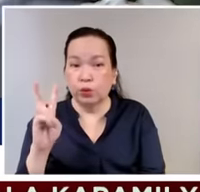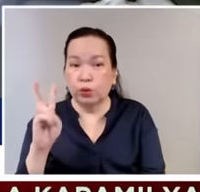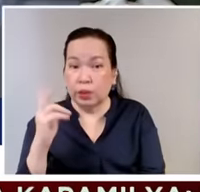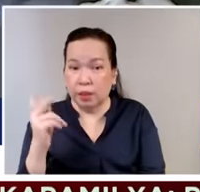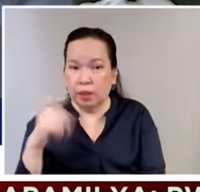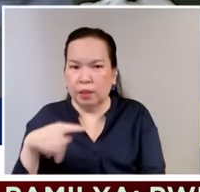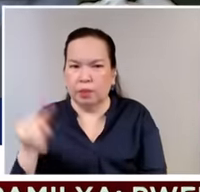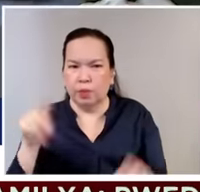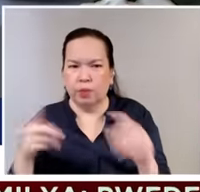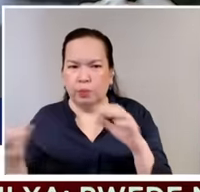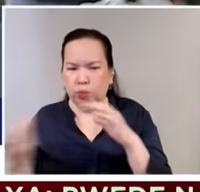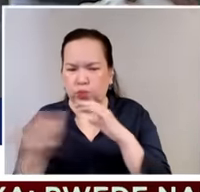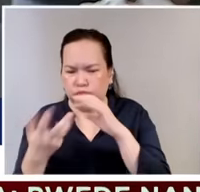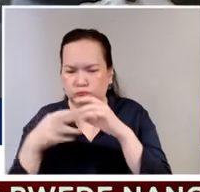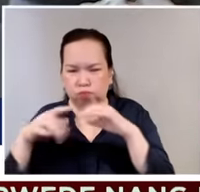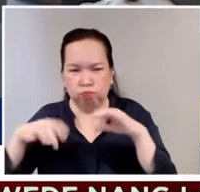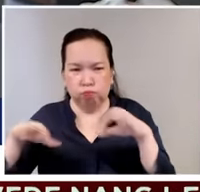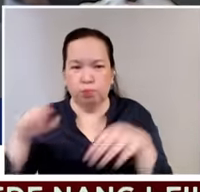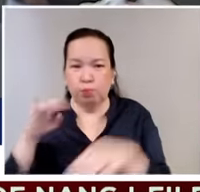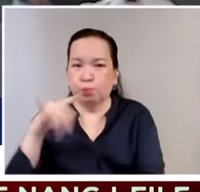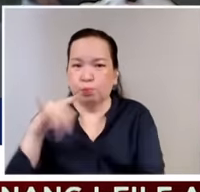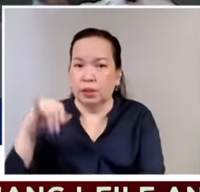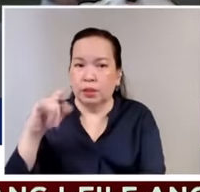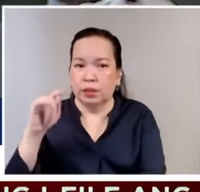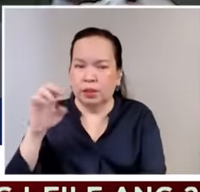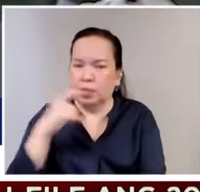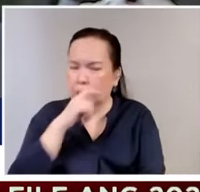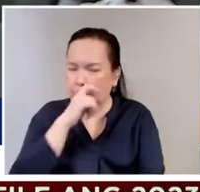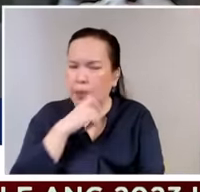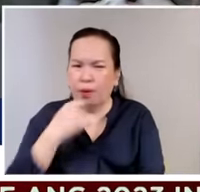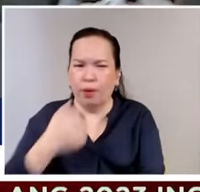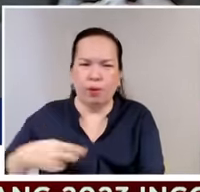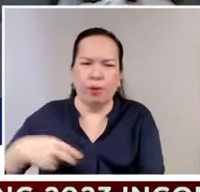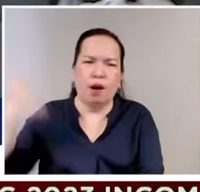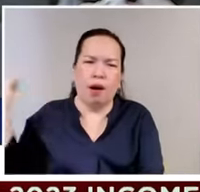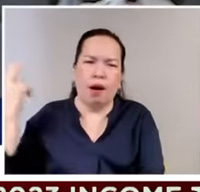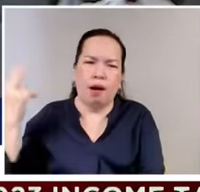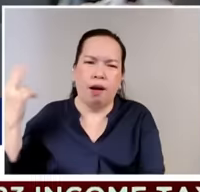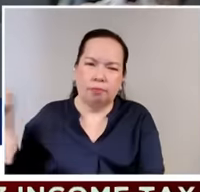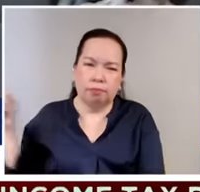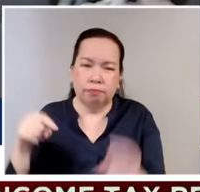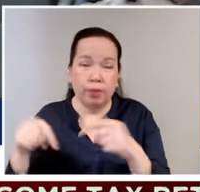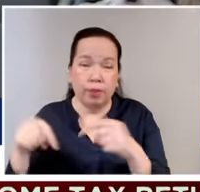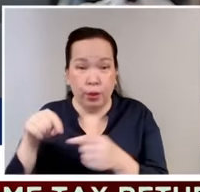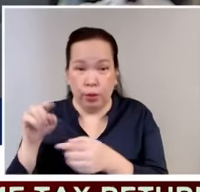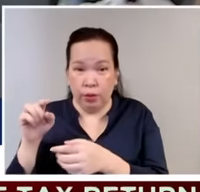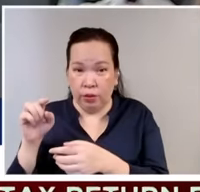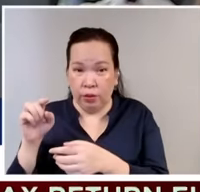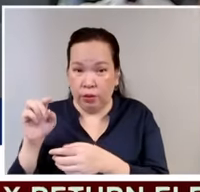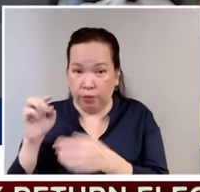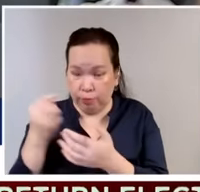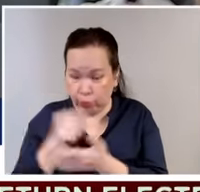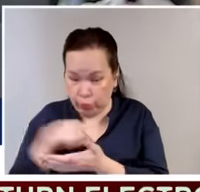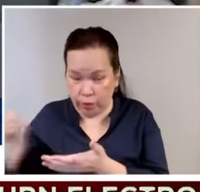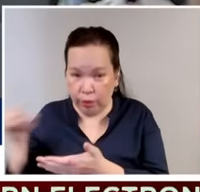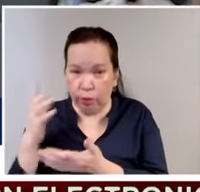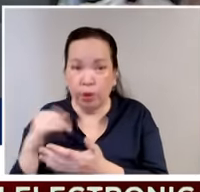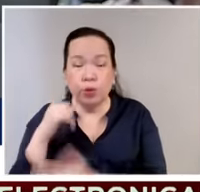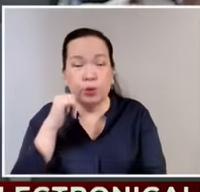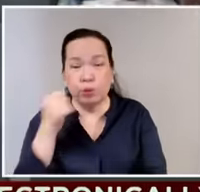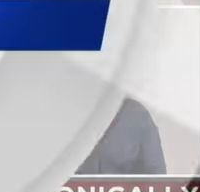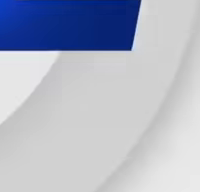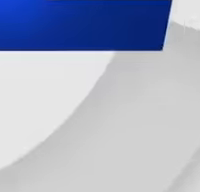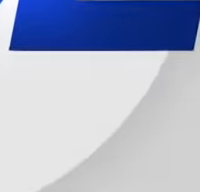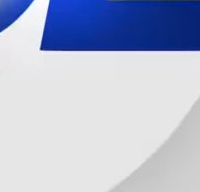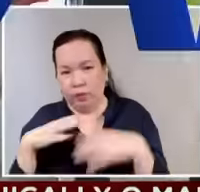PITX. Ito na ang pinakamataas na bilang ng mga pasahero na bumiyahe ngayong Linggo, lalo't wala ng pasok bukas, Huwebes Santo.